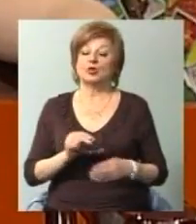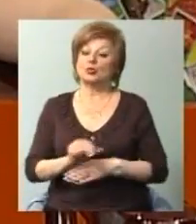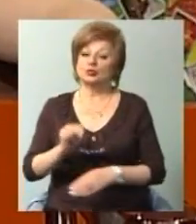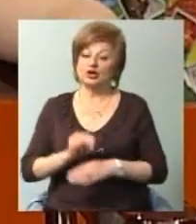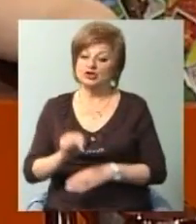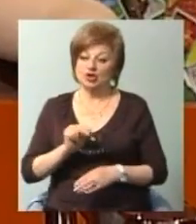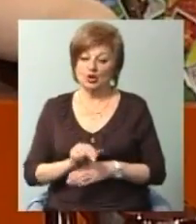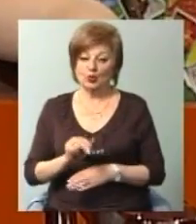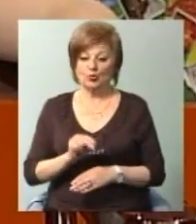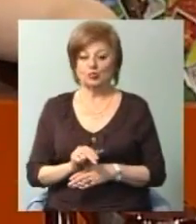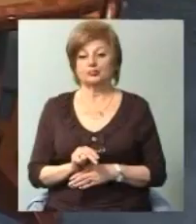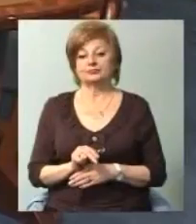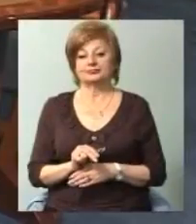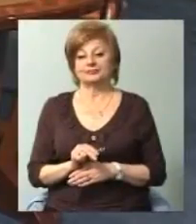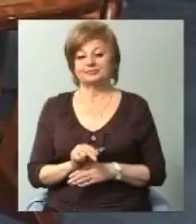дресирую її,